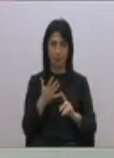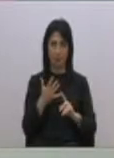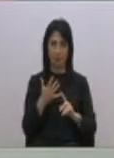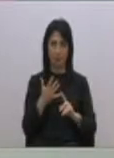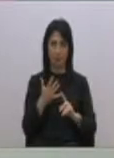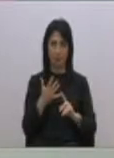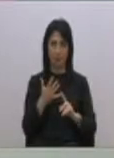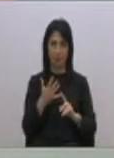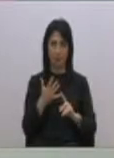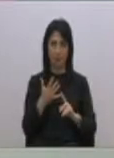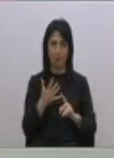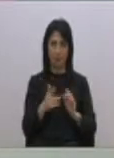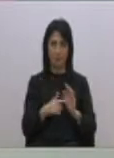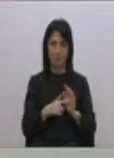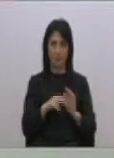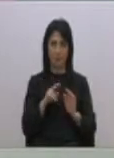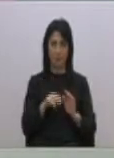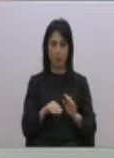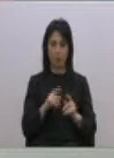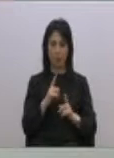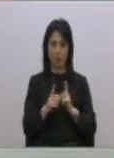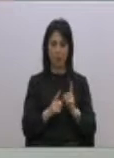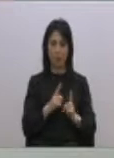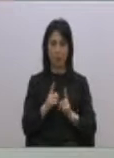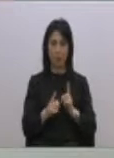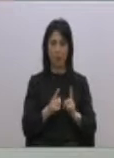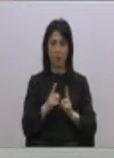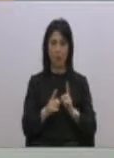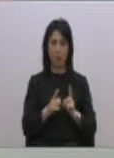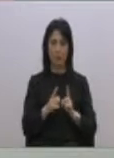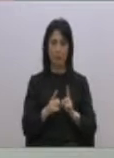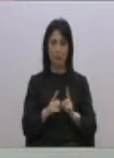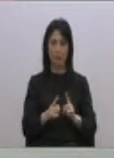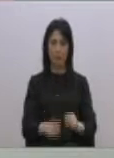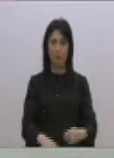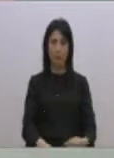Mehute muhlis, meșude puncti, da corectiv, da.